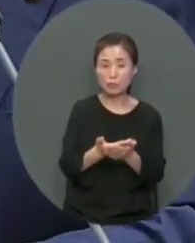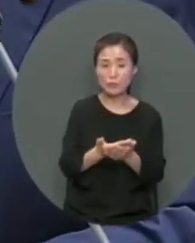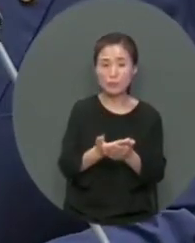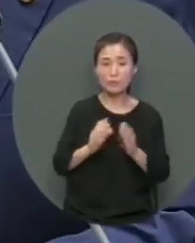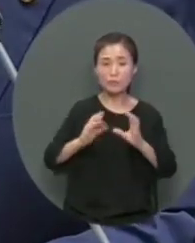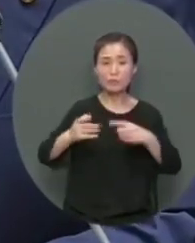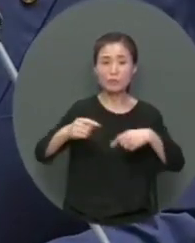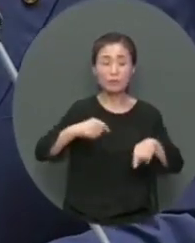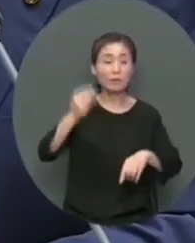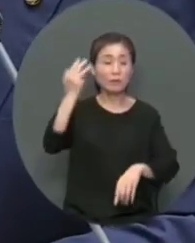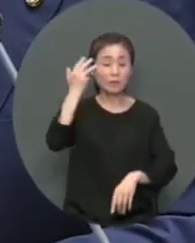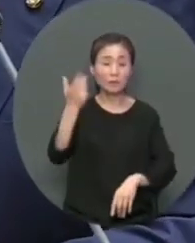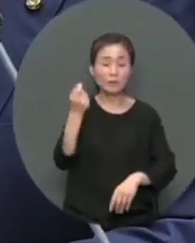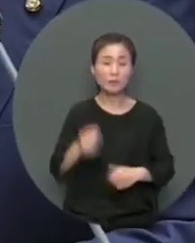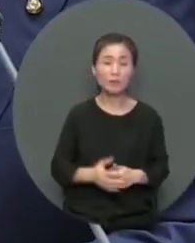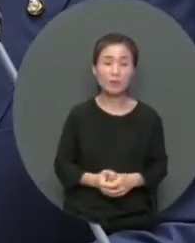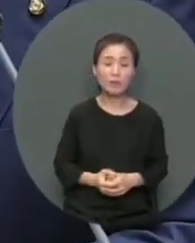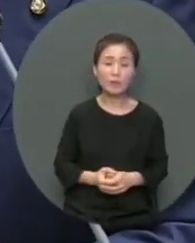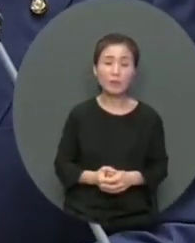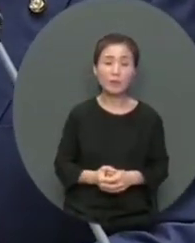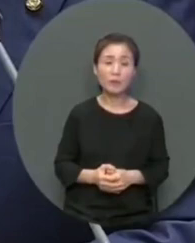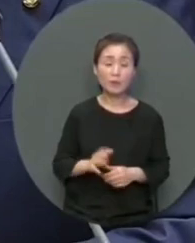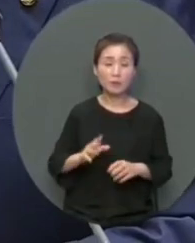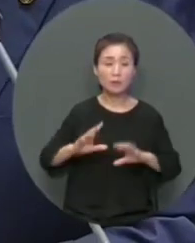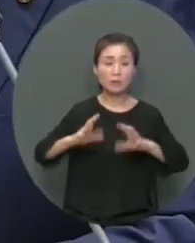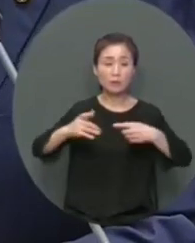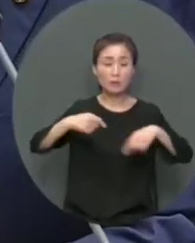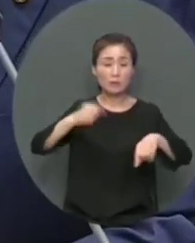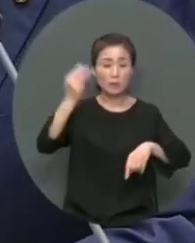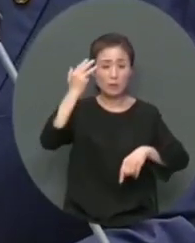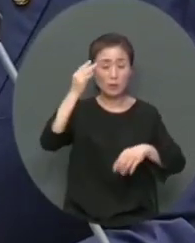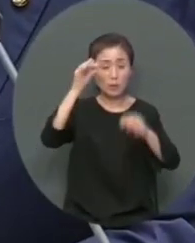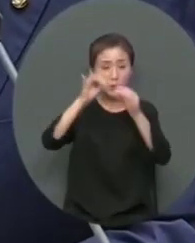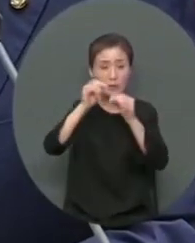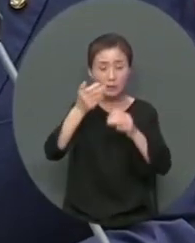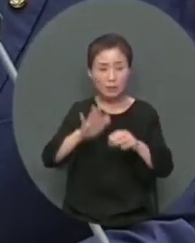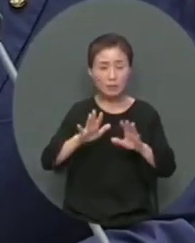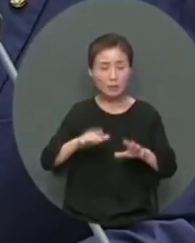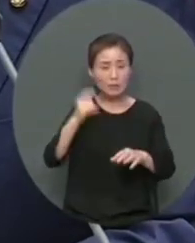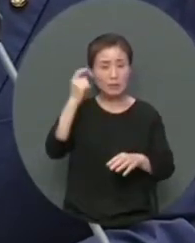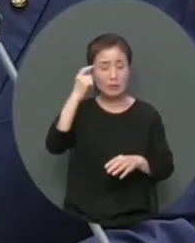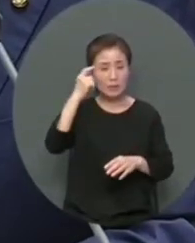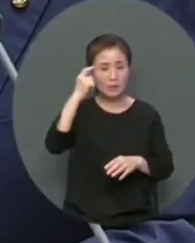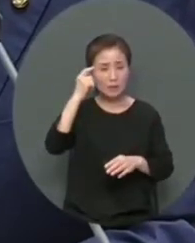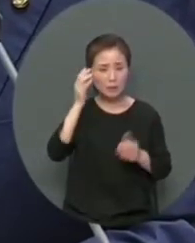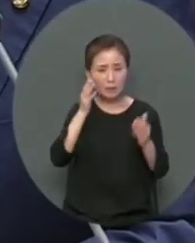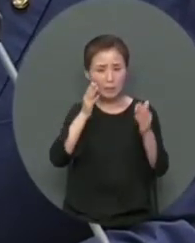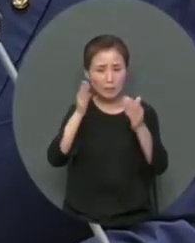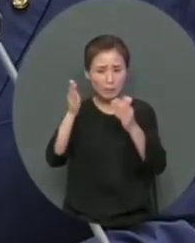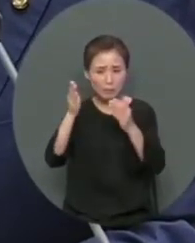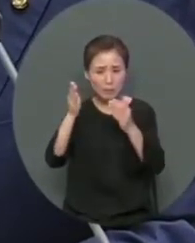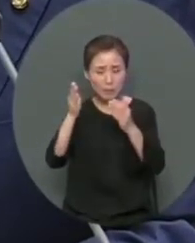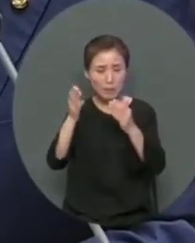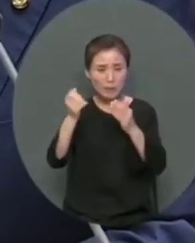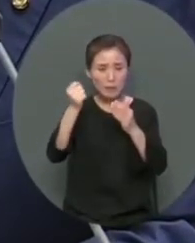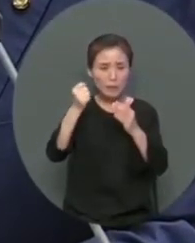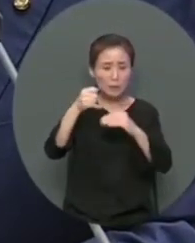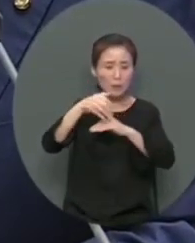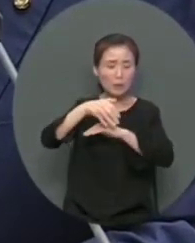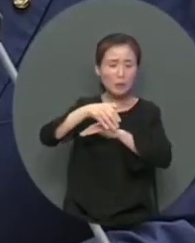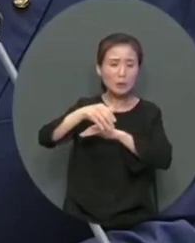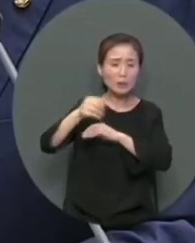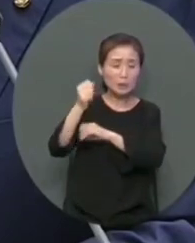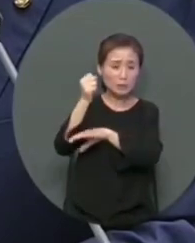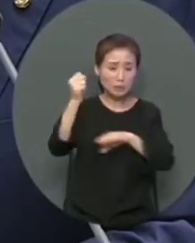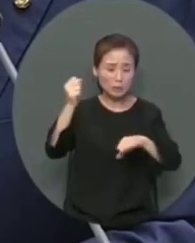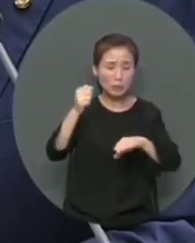생각합니다. 그런 국정 철학에는 동의하지만 지금은 이념의 잣대로 모든 걸 우선하고 있는